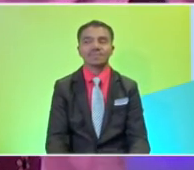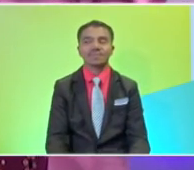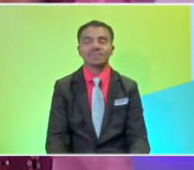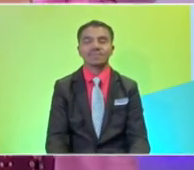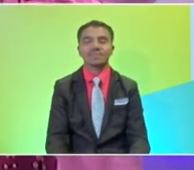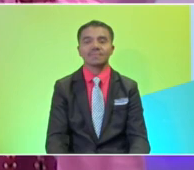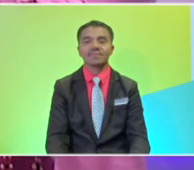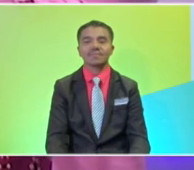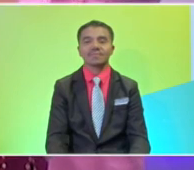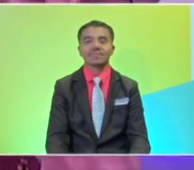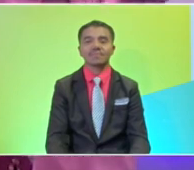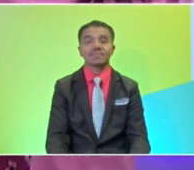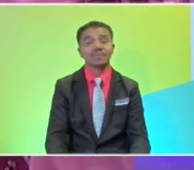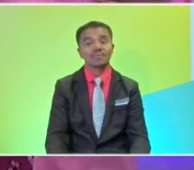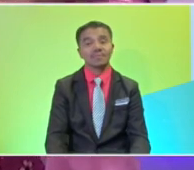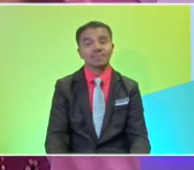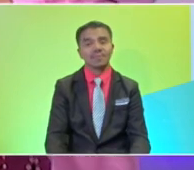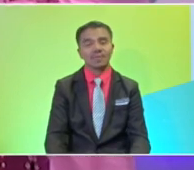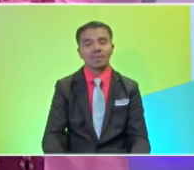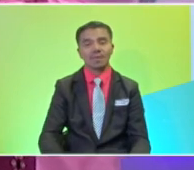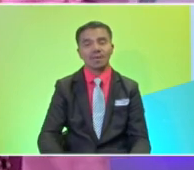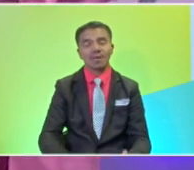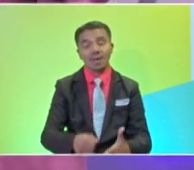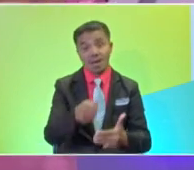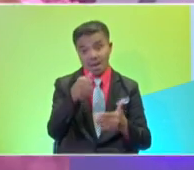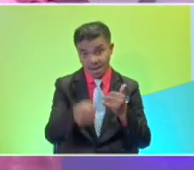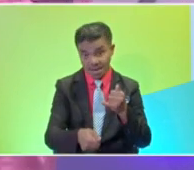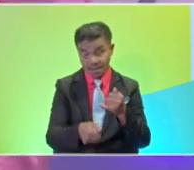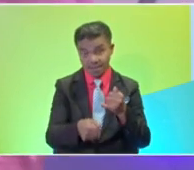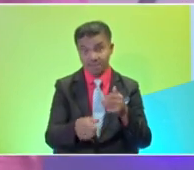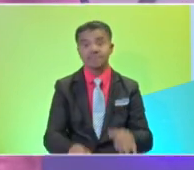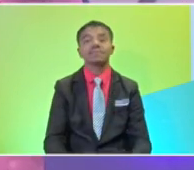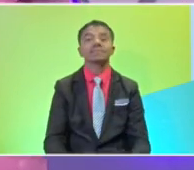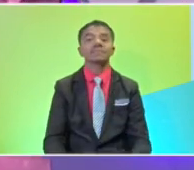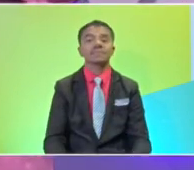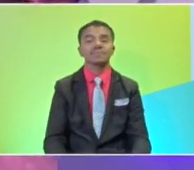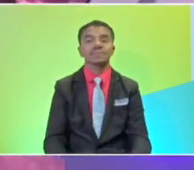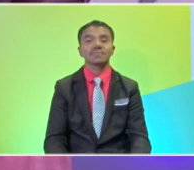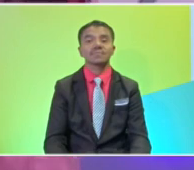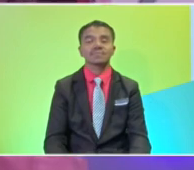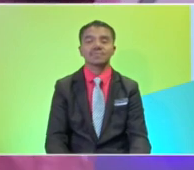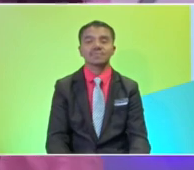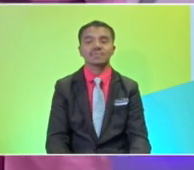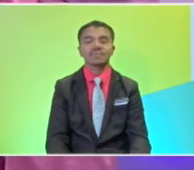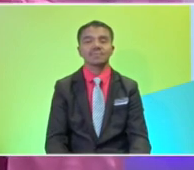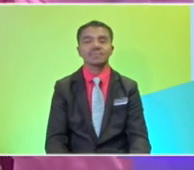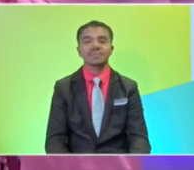ak Insyaallah di akhir Penghujung daripada program kitaan insya-allah